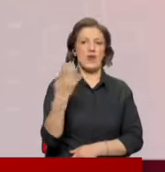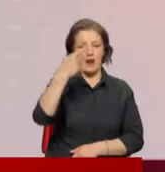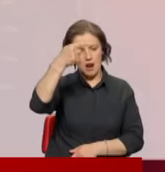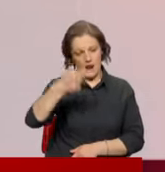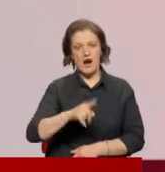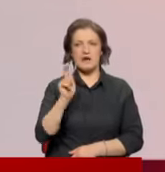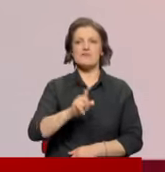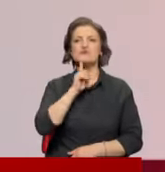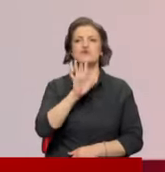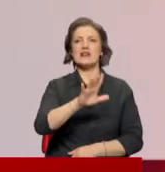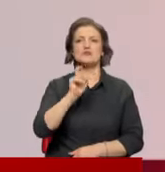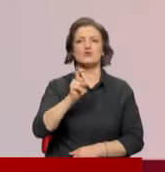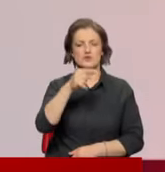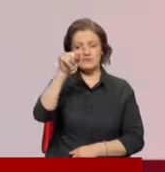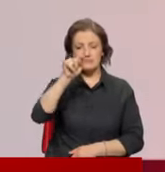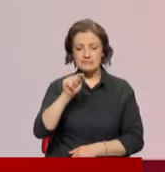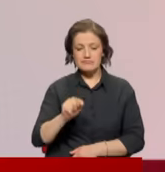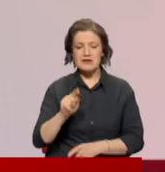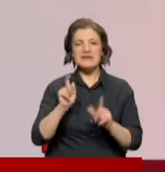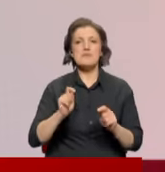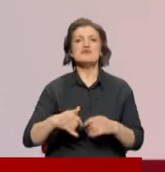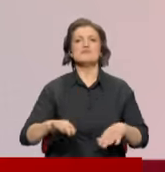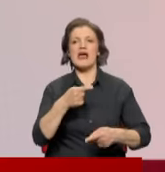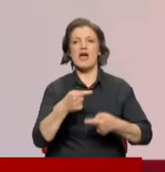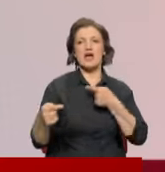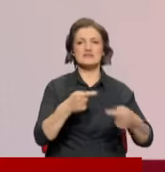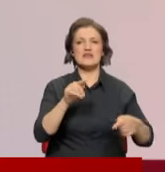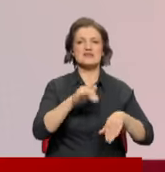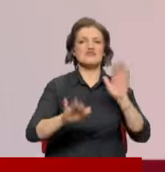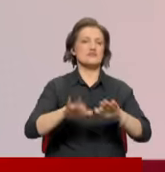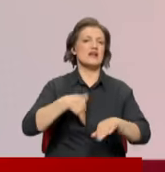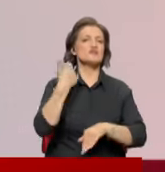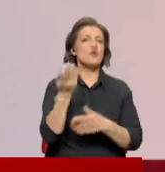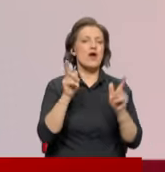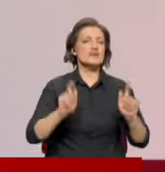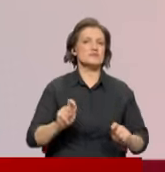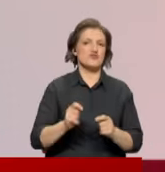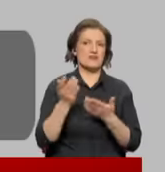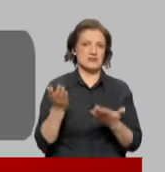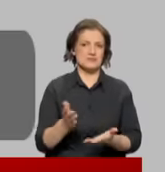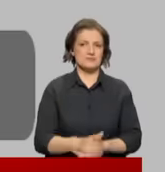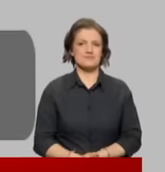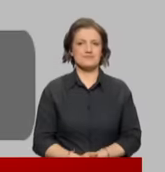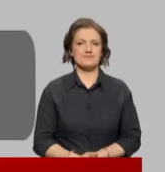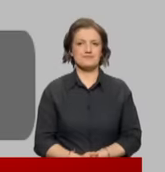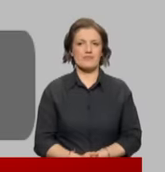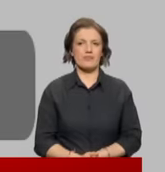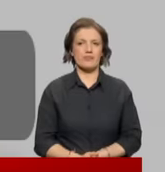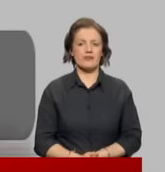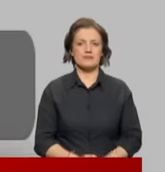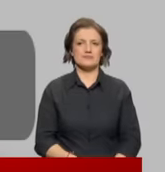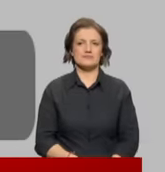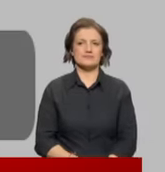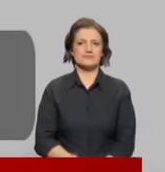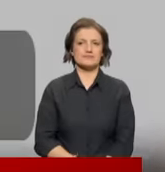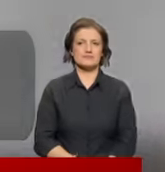yapıldı. 159 kalem içerisinde yerine getirilmeyen eksiklikler seçimlerden sonra tamamlanacaktı. El salla.